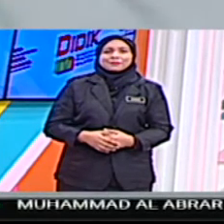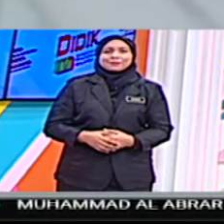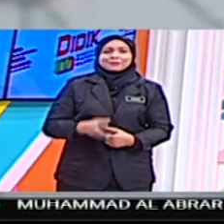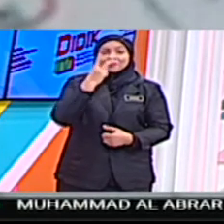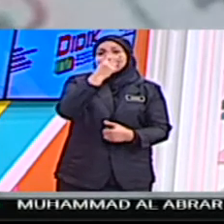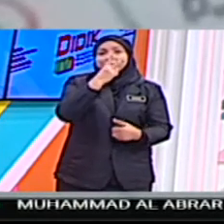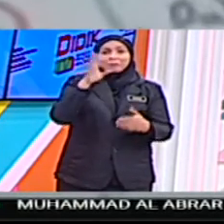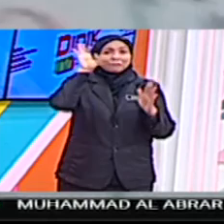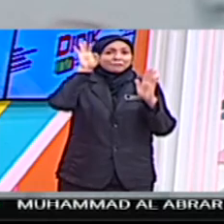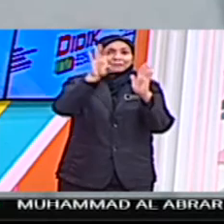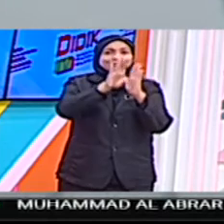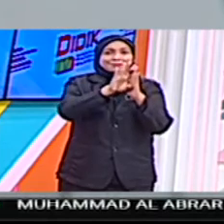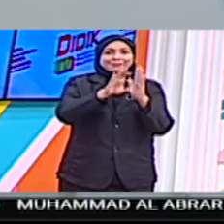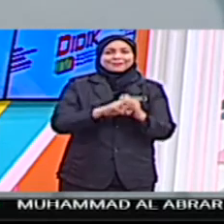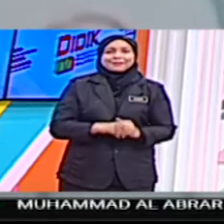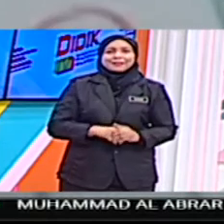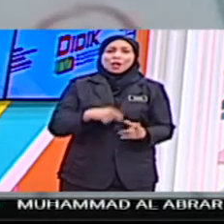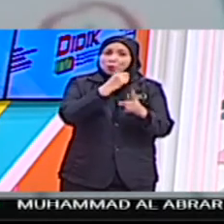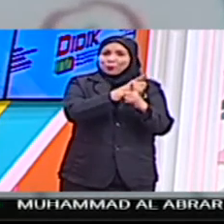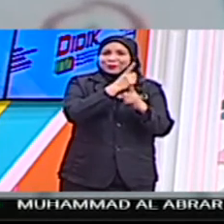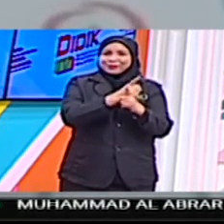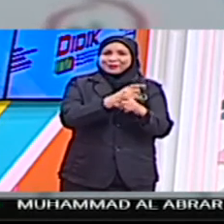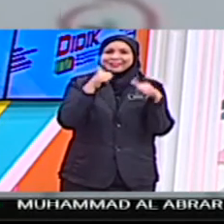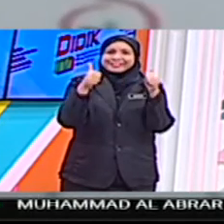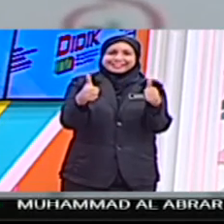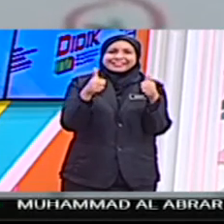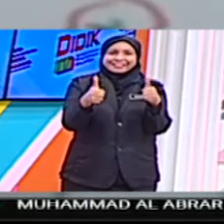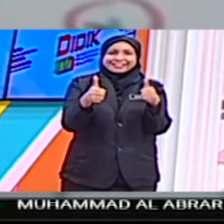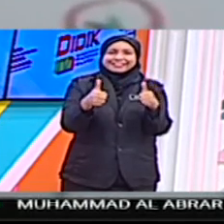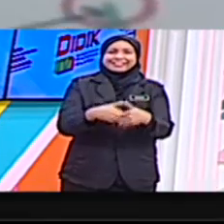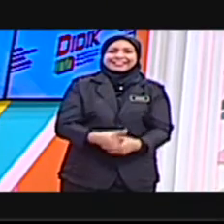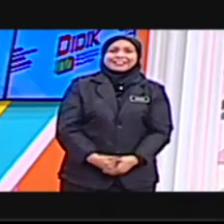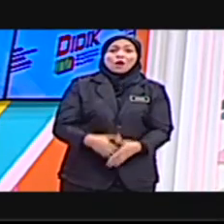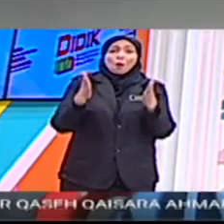Pandainya dia. Okey, terima kasih. Okey, bagus hijau orang dia ya.